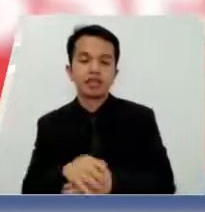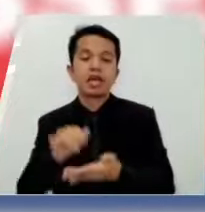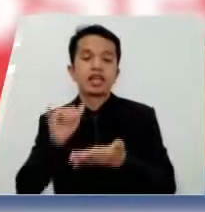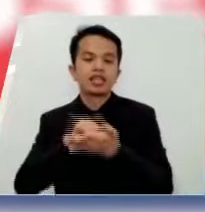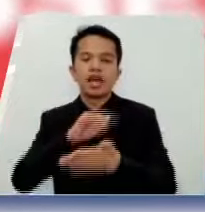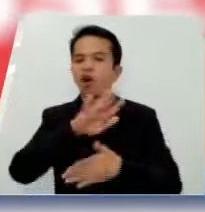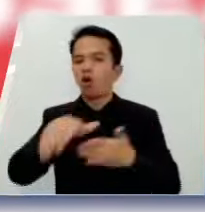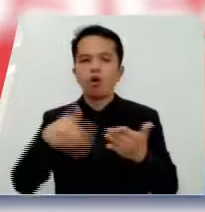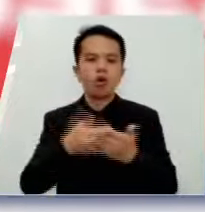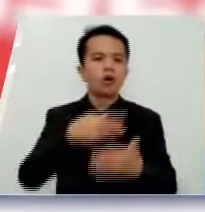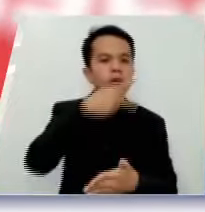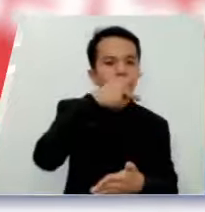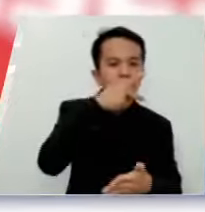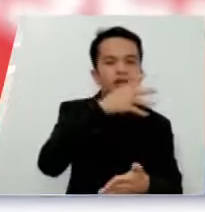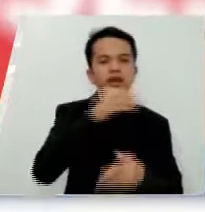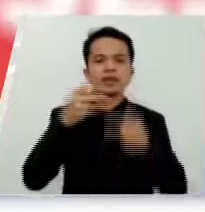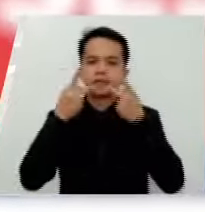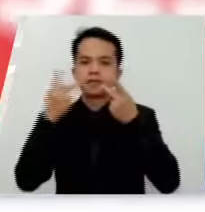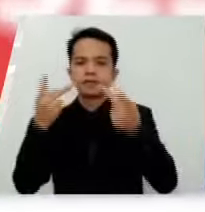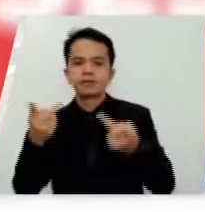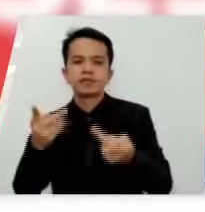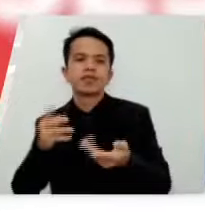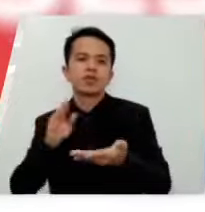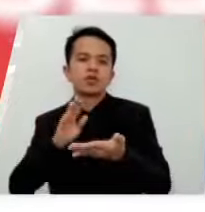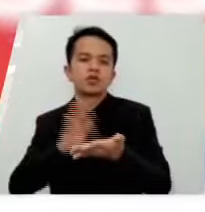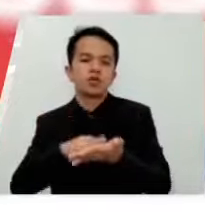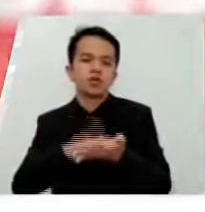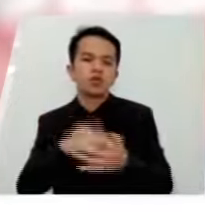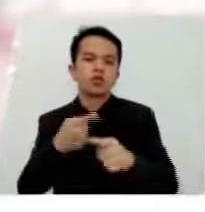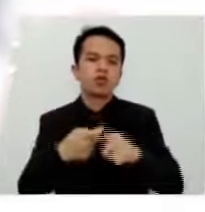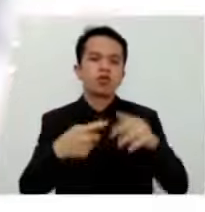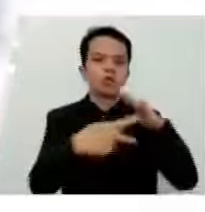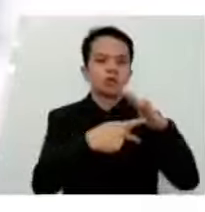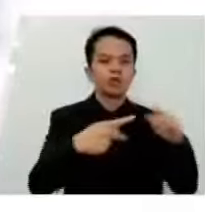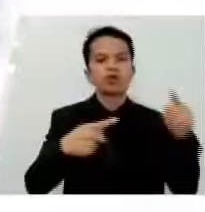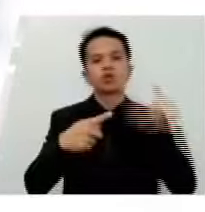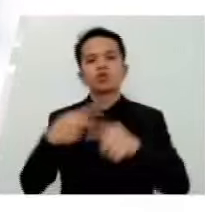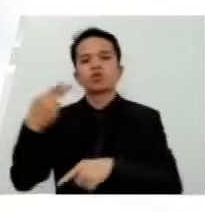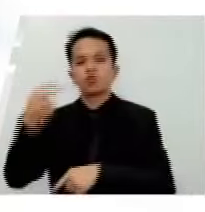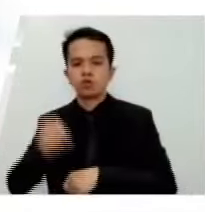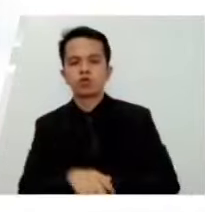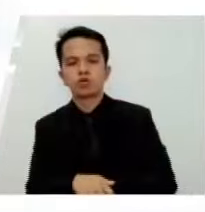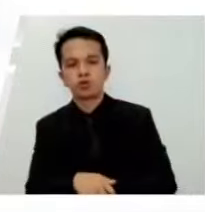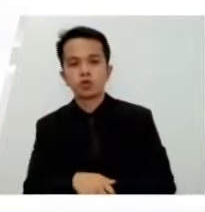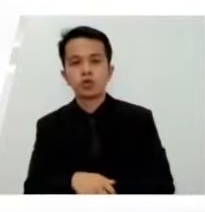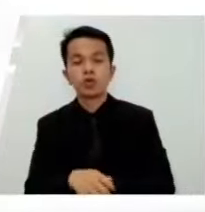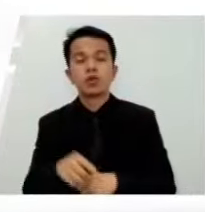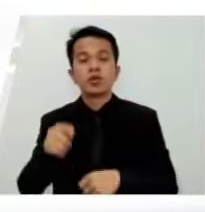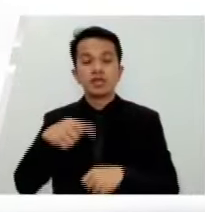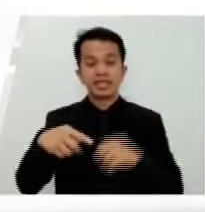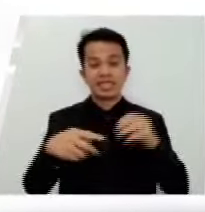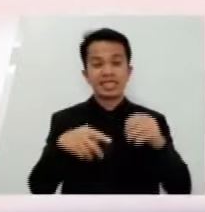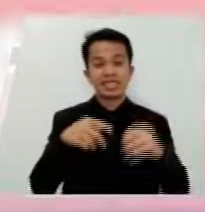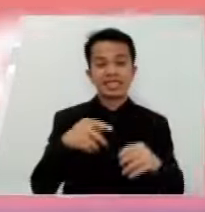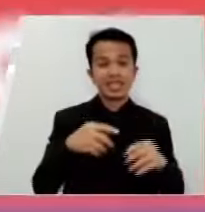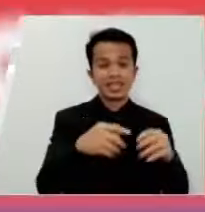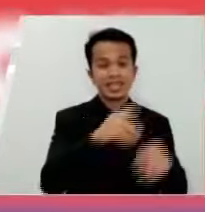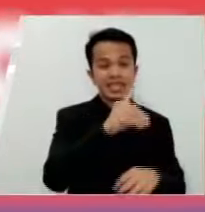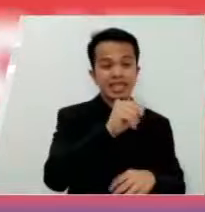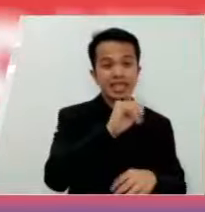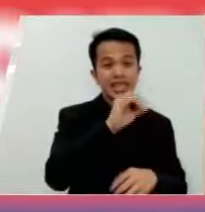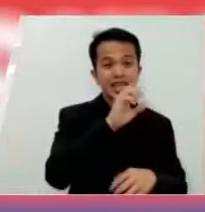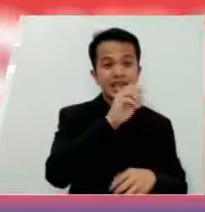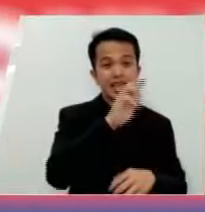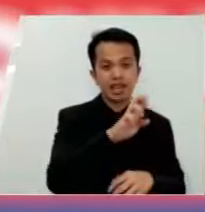at pampublikong paaralan mula preschool hanggang high school. Ang mga daycare, online class daw muna lahat.